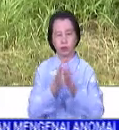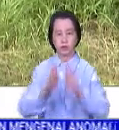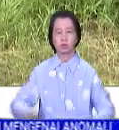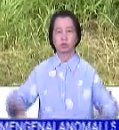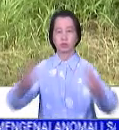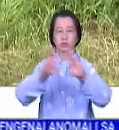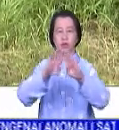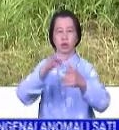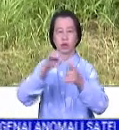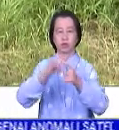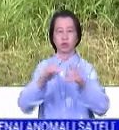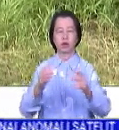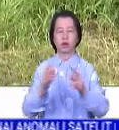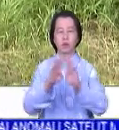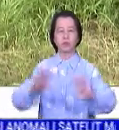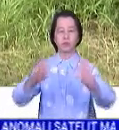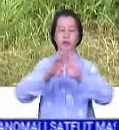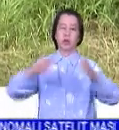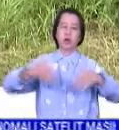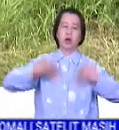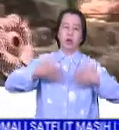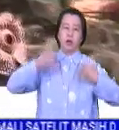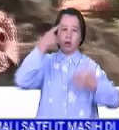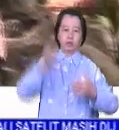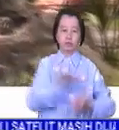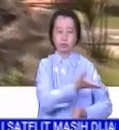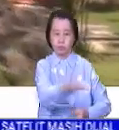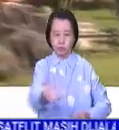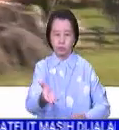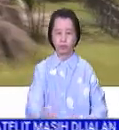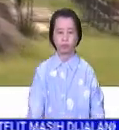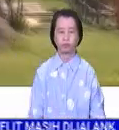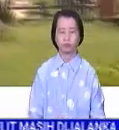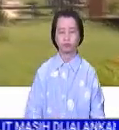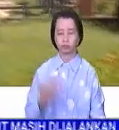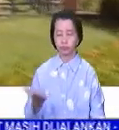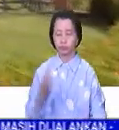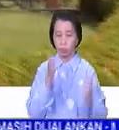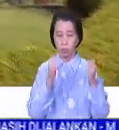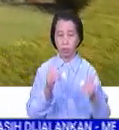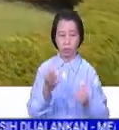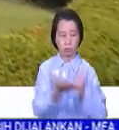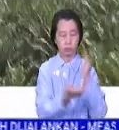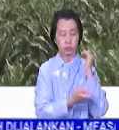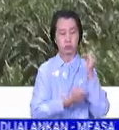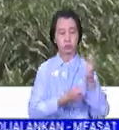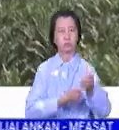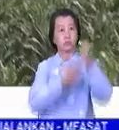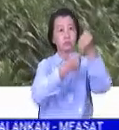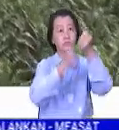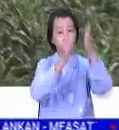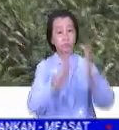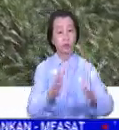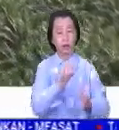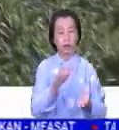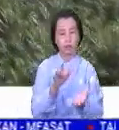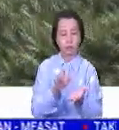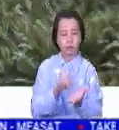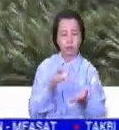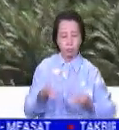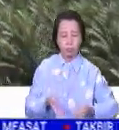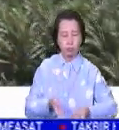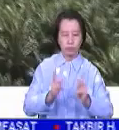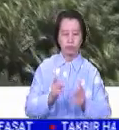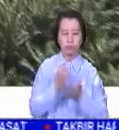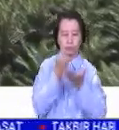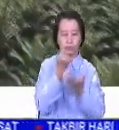peneroka kabar gembira khususnya Kepada peneroka beliau mengharapkan para peneroka felda sahabat Latu mengambil kesempatan ini